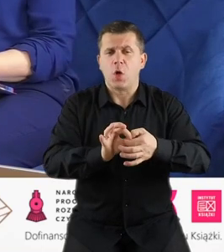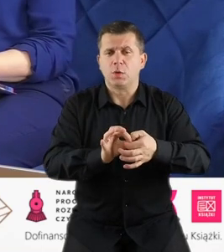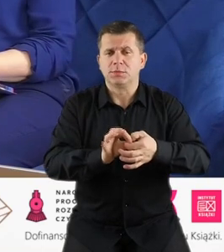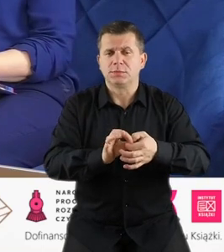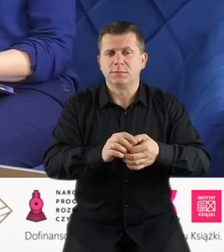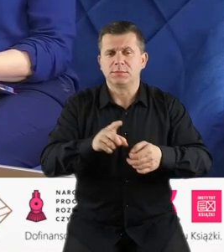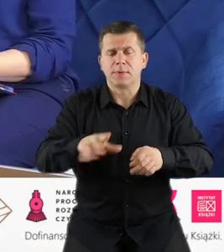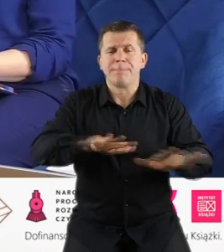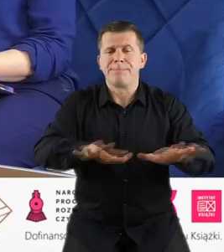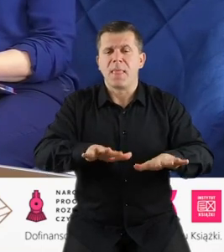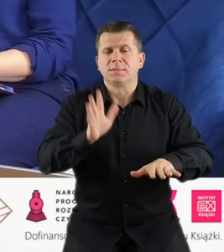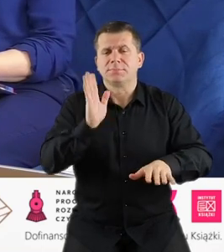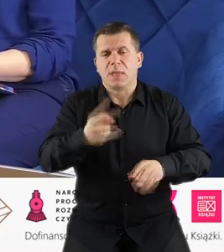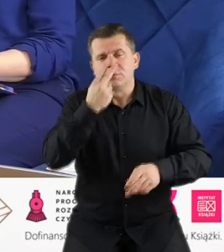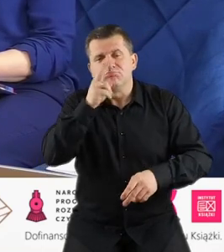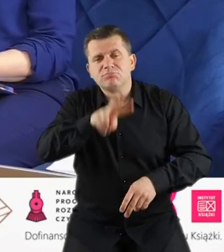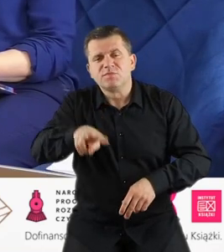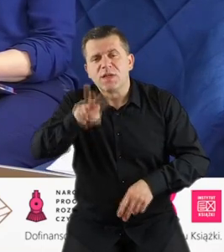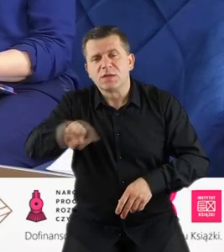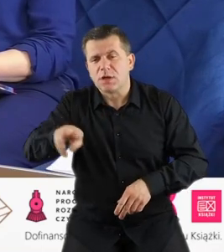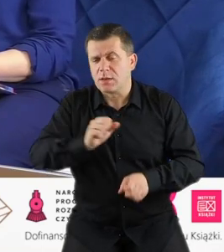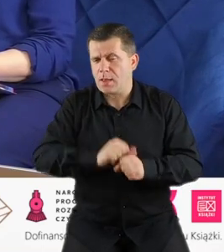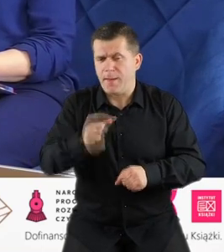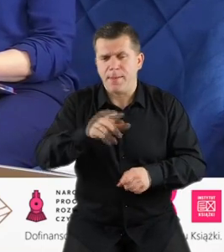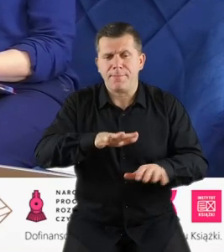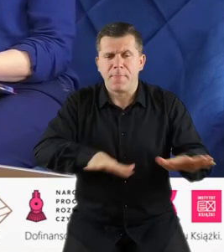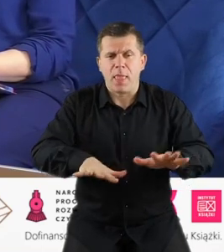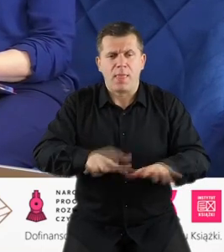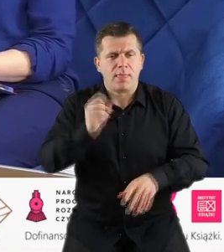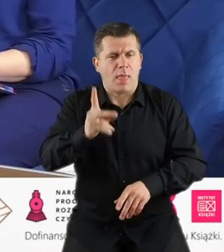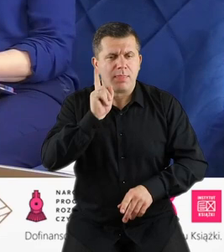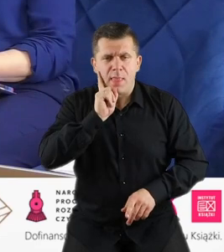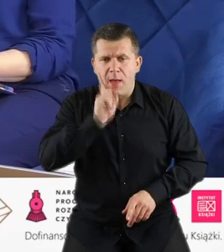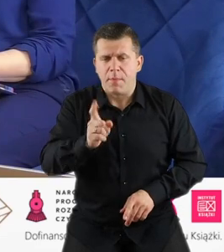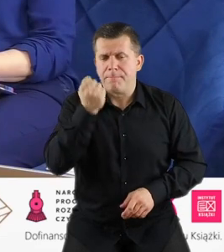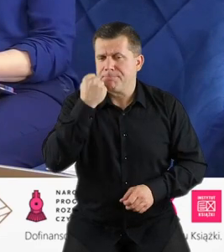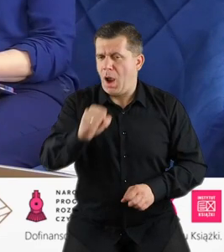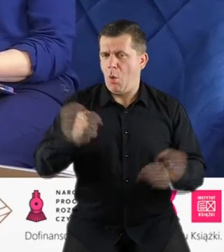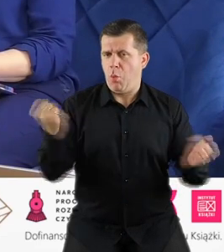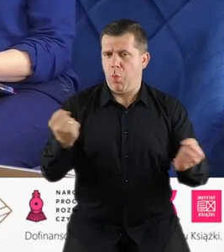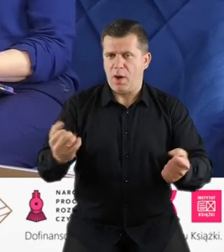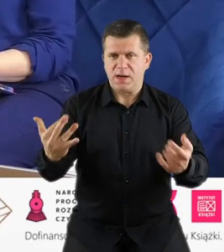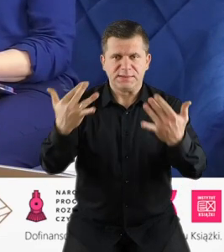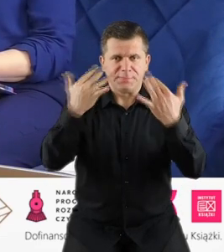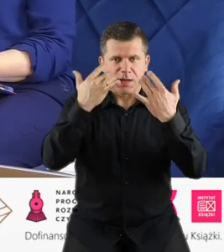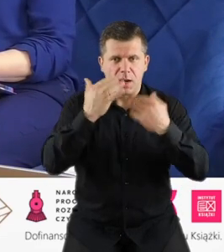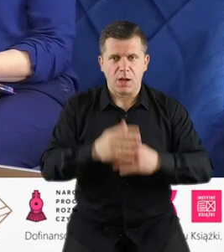miejscami, które będą do zwiedzania. No i one są naprawdę bardzo, bardzo inspirujące. Na